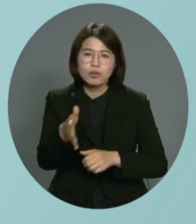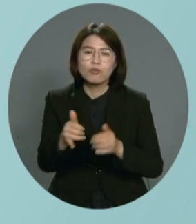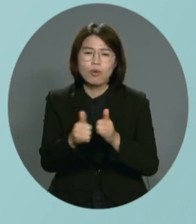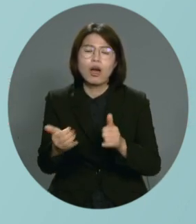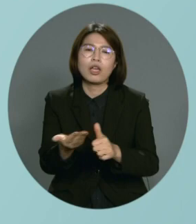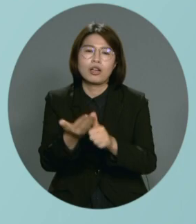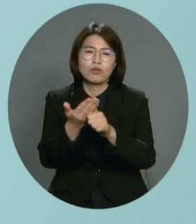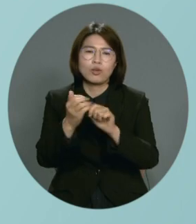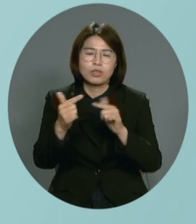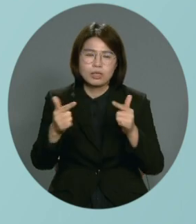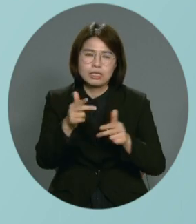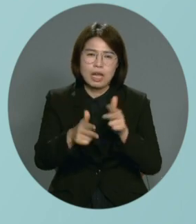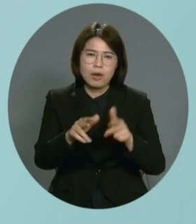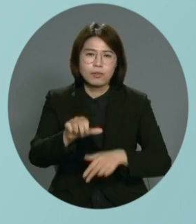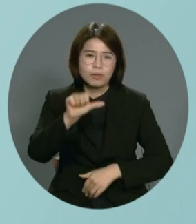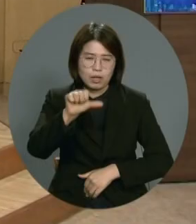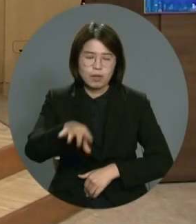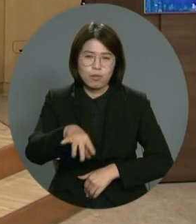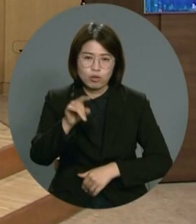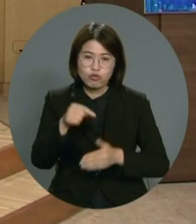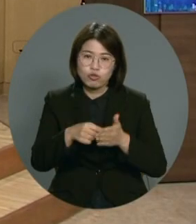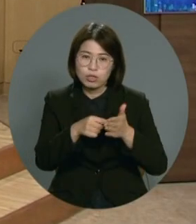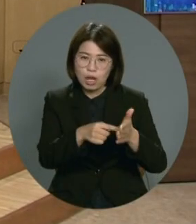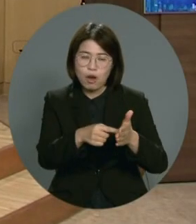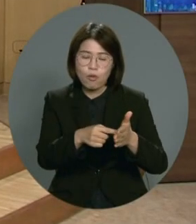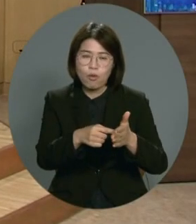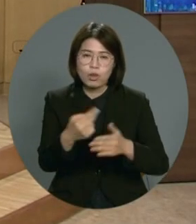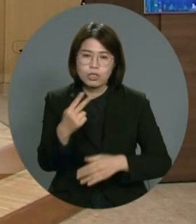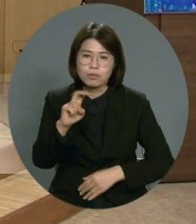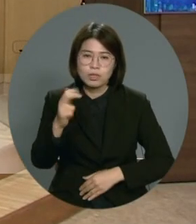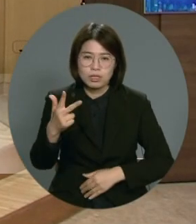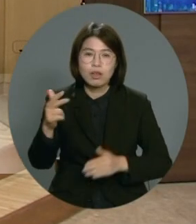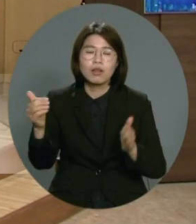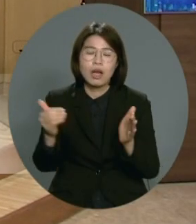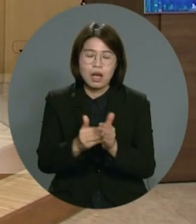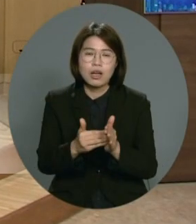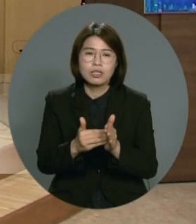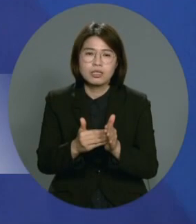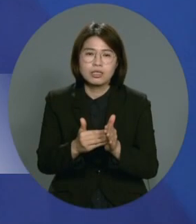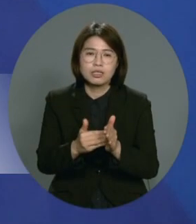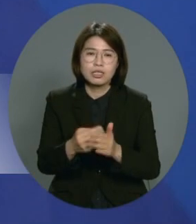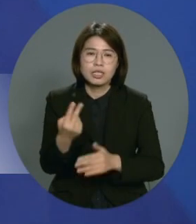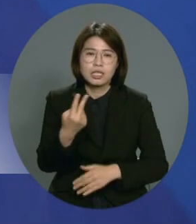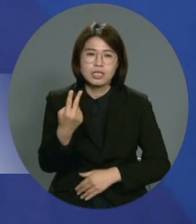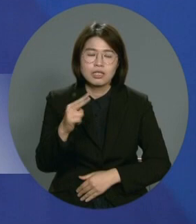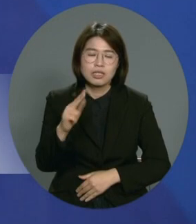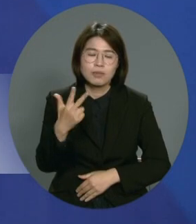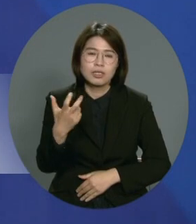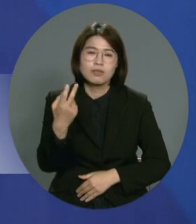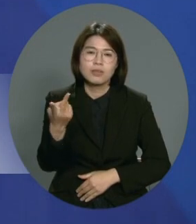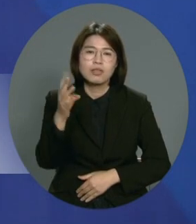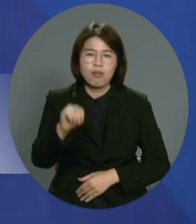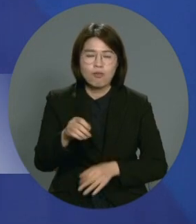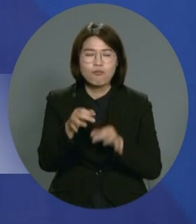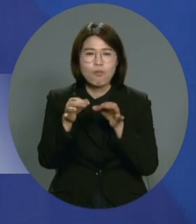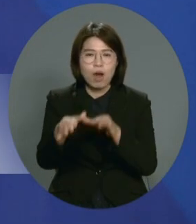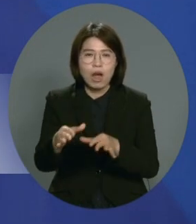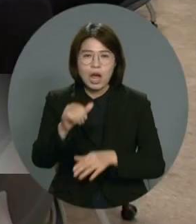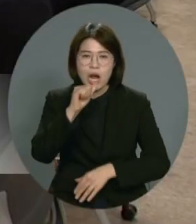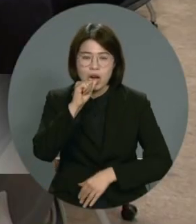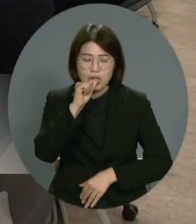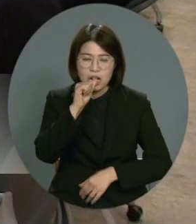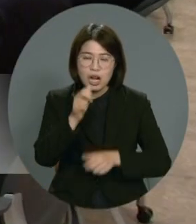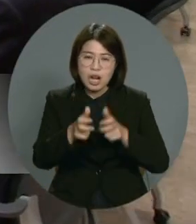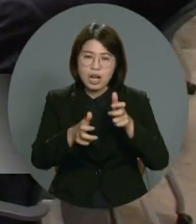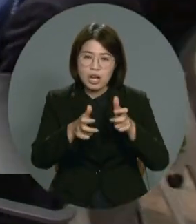등 5개 사업을 우선 추진하고 오는 2027년까지 2,772억 원을 투입해 포항